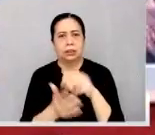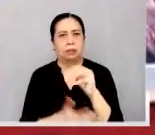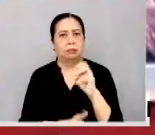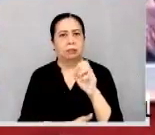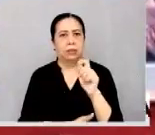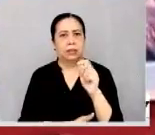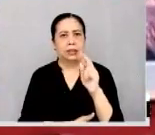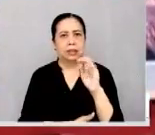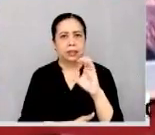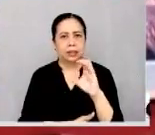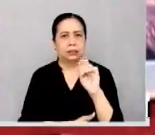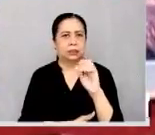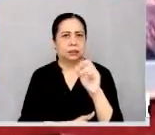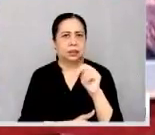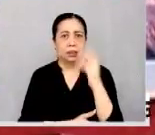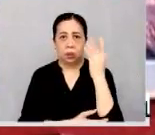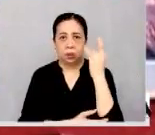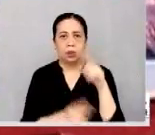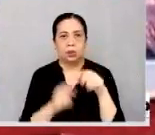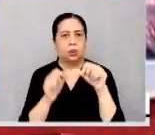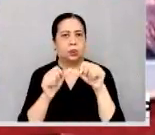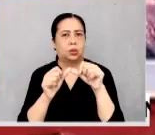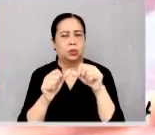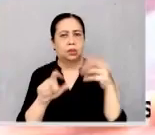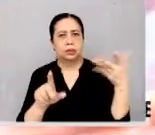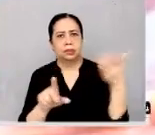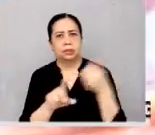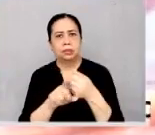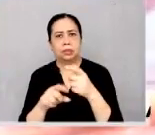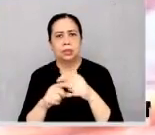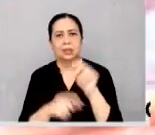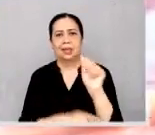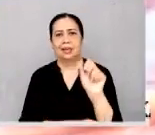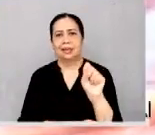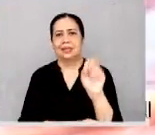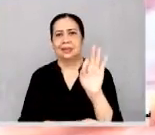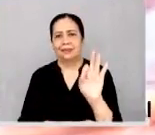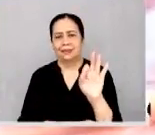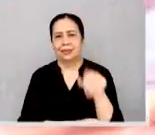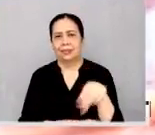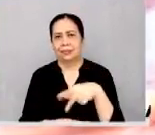lang. Bunsod daw yan ng patuloy na epekto ng African swine fever sa bansa.